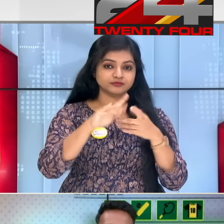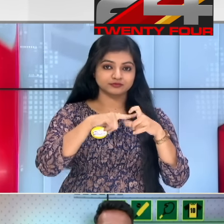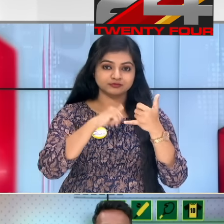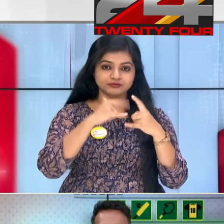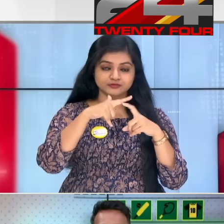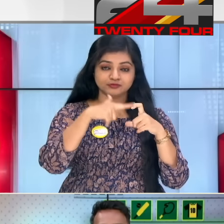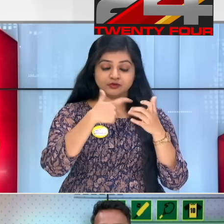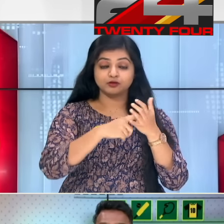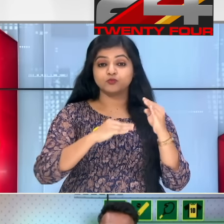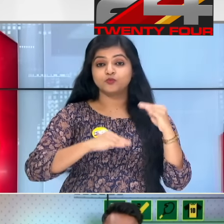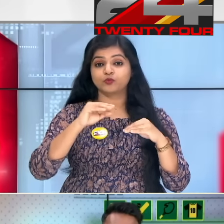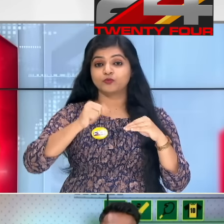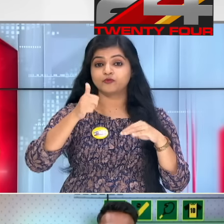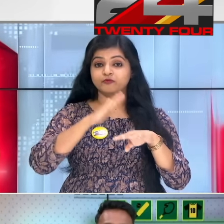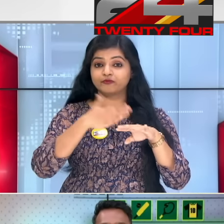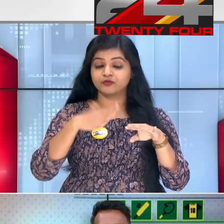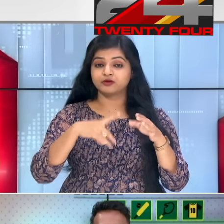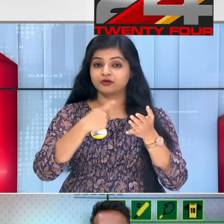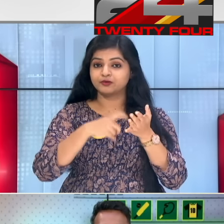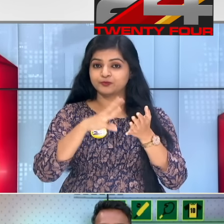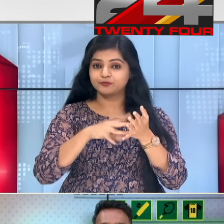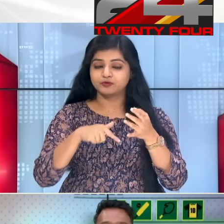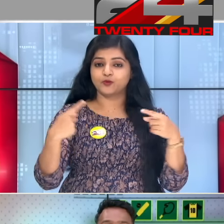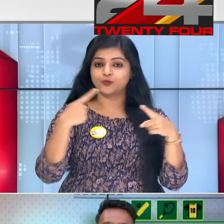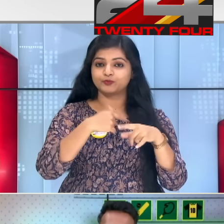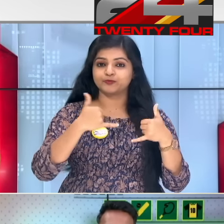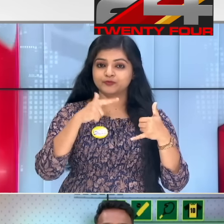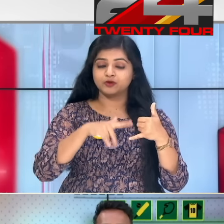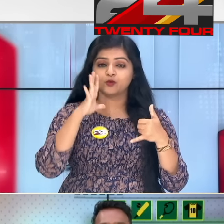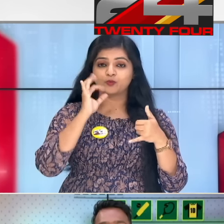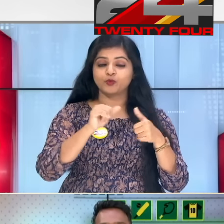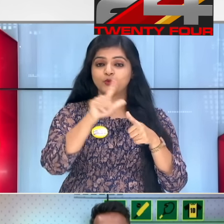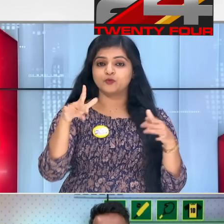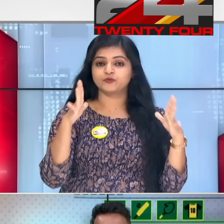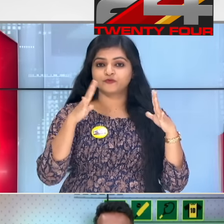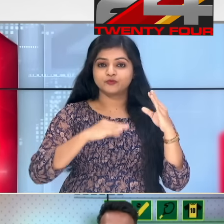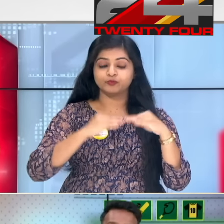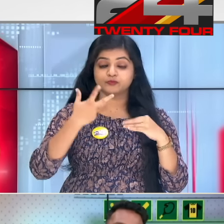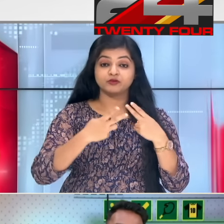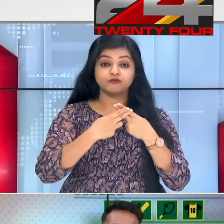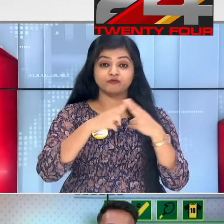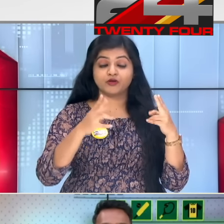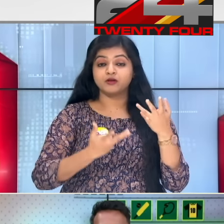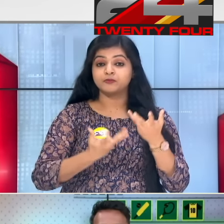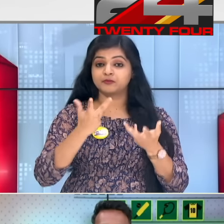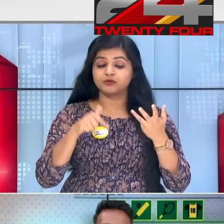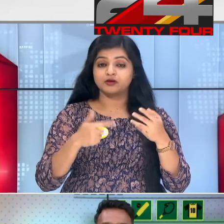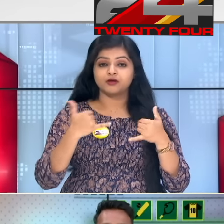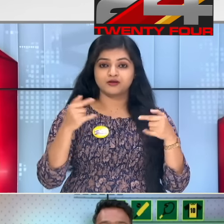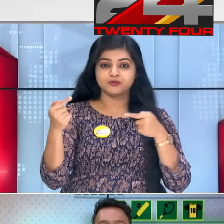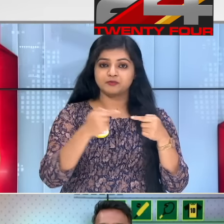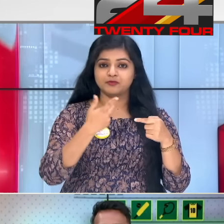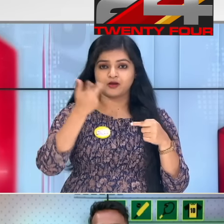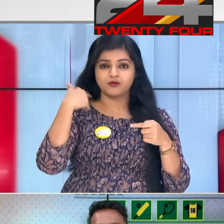മാഡ്രിഡും തമ്മിലുള്ള പോരാട്ടം തന്നെയാണ് ആരാധകർ ഏറ്റവും കൂടുതൽ കാത്തു കാരണം ഈ ടീമുകൾ ഒരുപക്ഷേ ഫൈനലിൽ ആയിരിക്കും ഏറ്റുമുട്ടുക എന്നാണ് ആരാധകർ